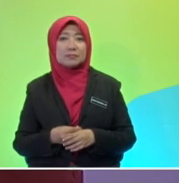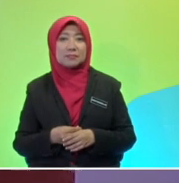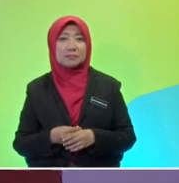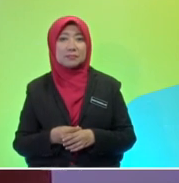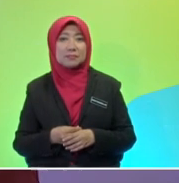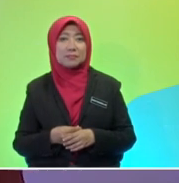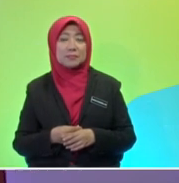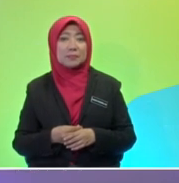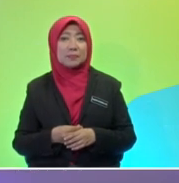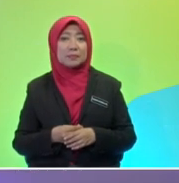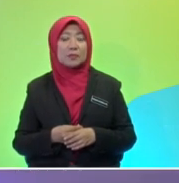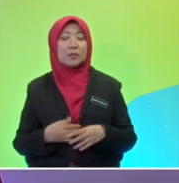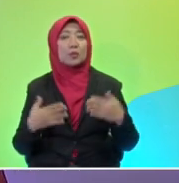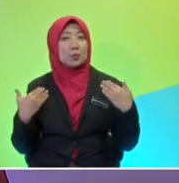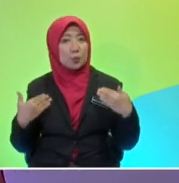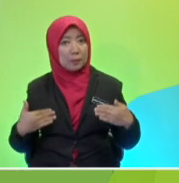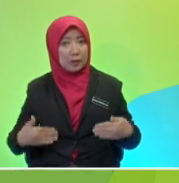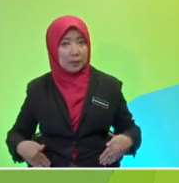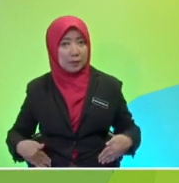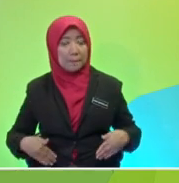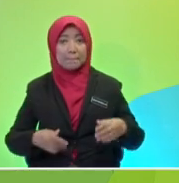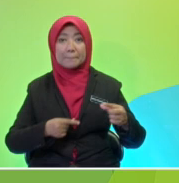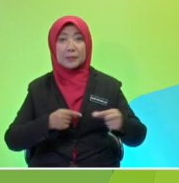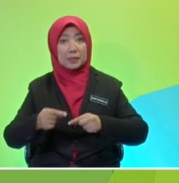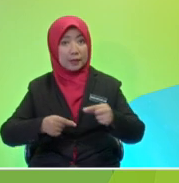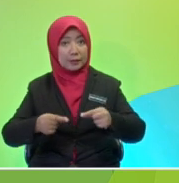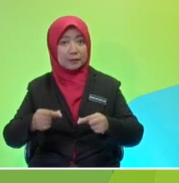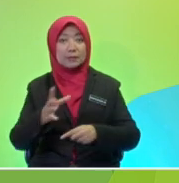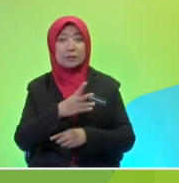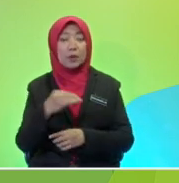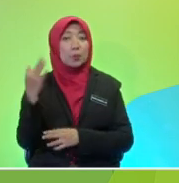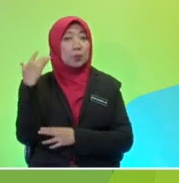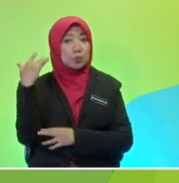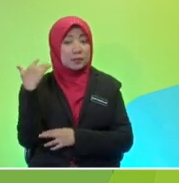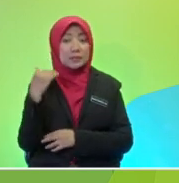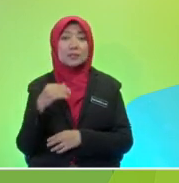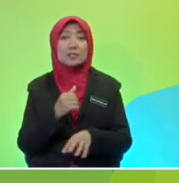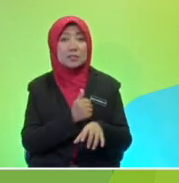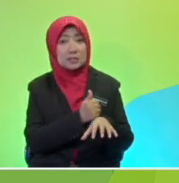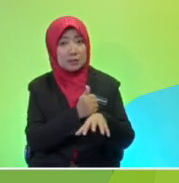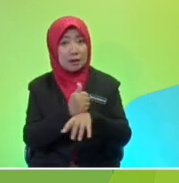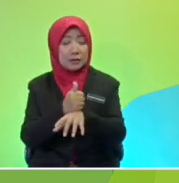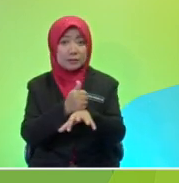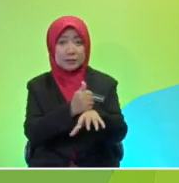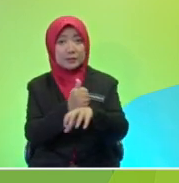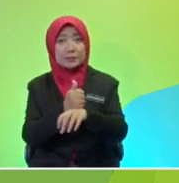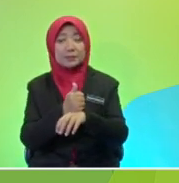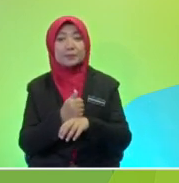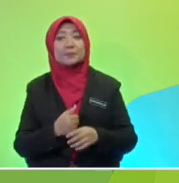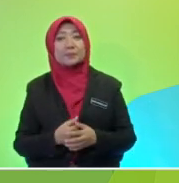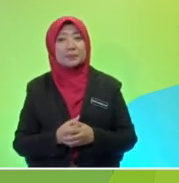tubuh badan pergerakan dan bunyi serangga sebut tubuh badan